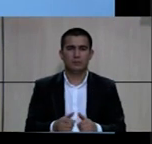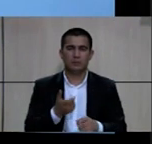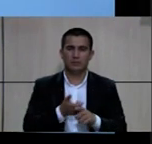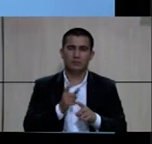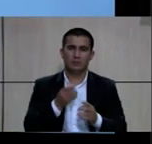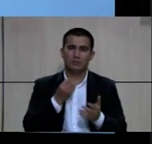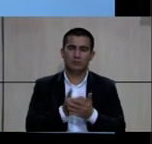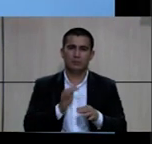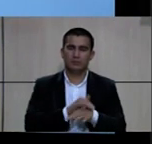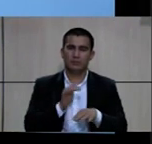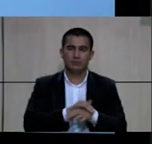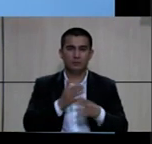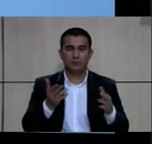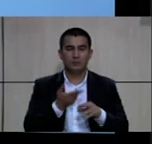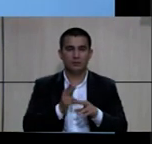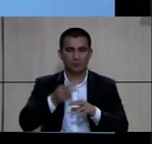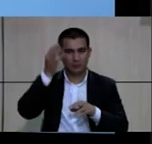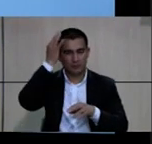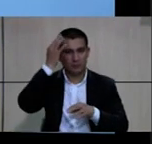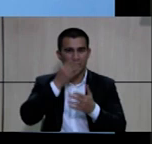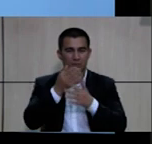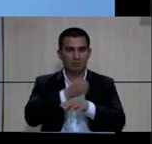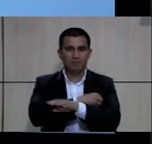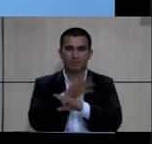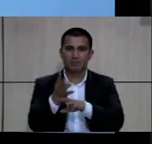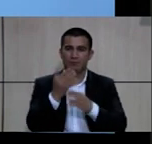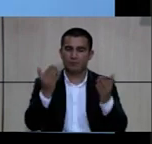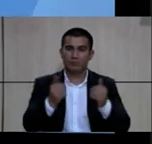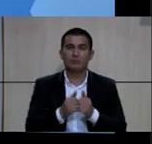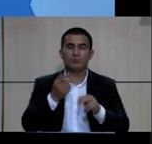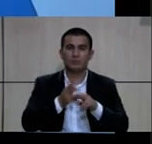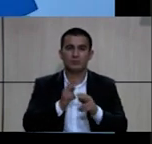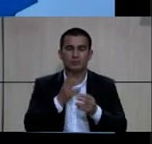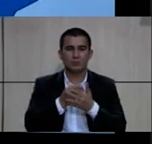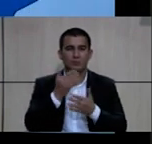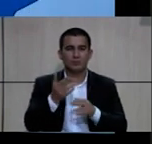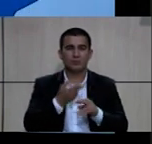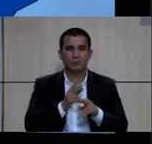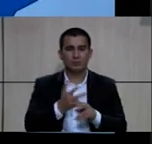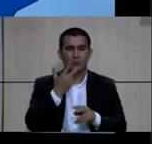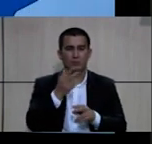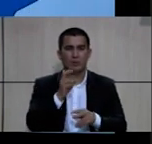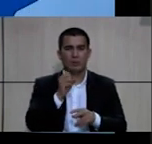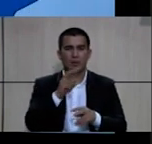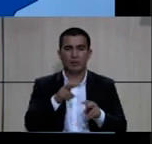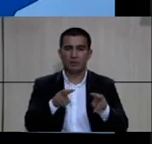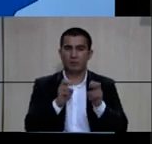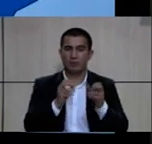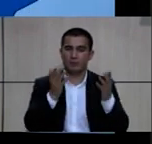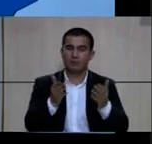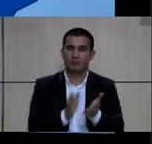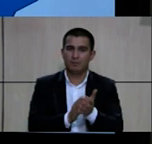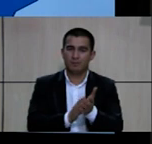Barakalla. Demak, jun bilan qoplangan. Siz 3 balni qo'lga